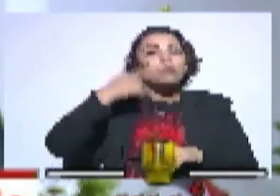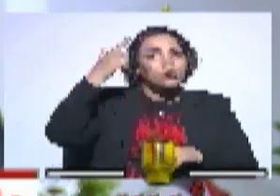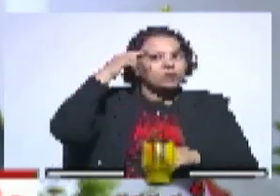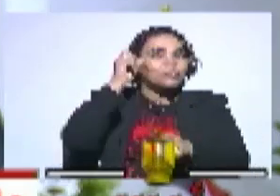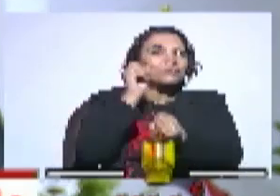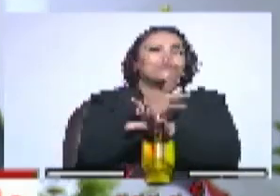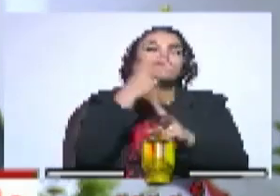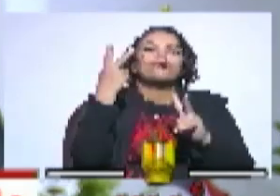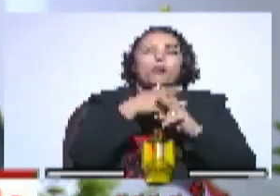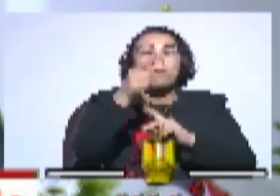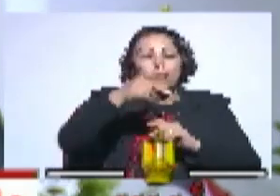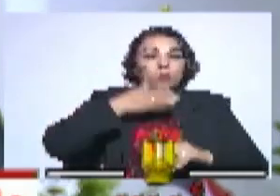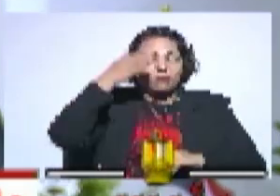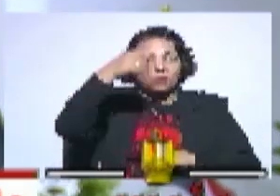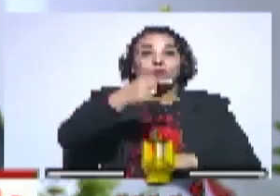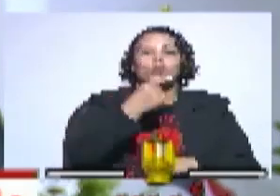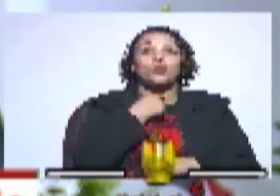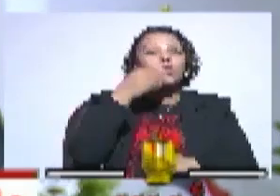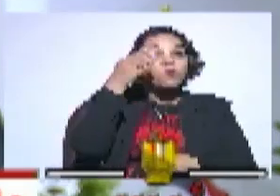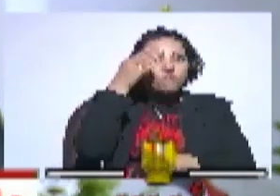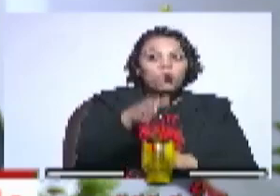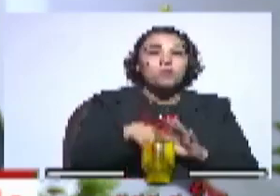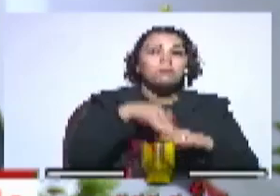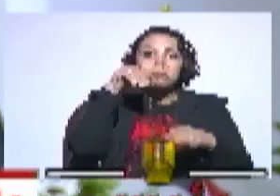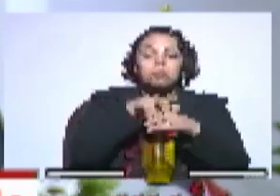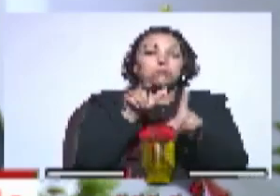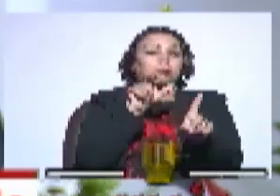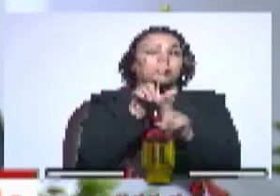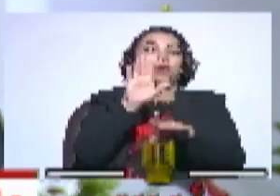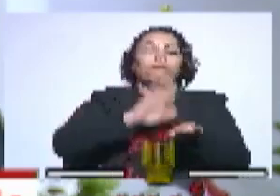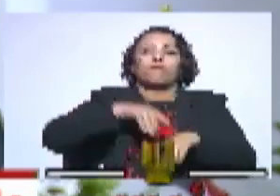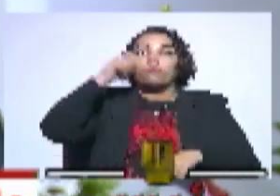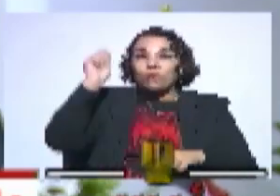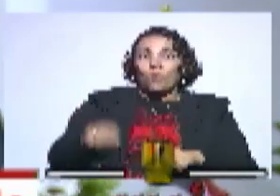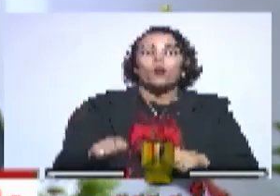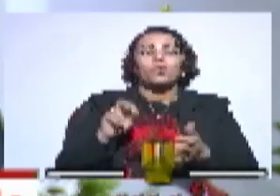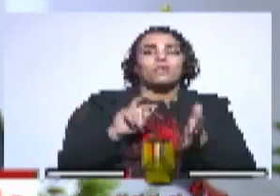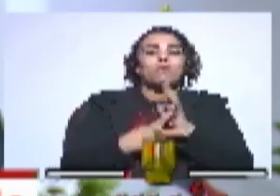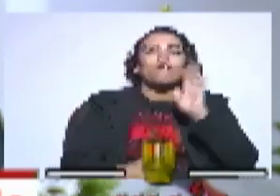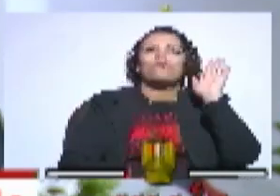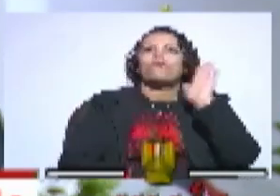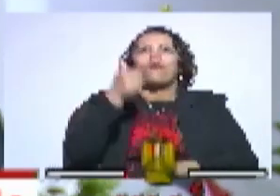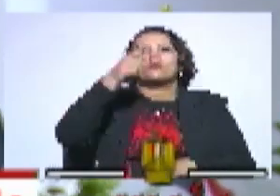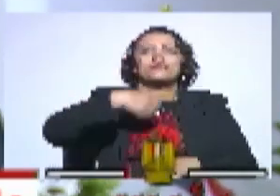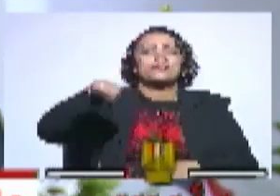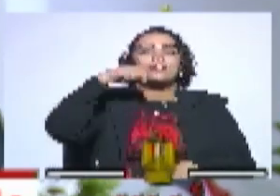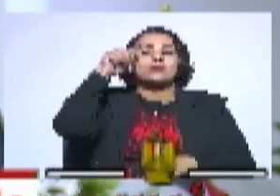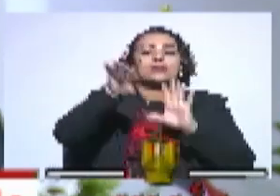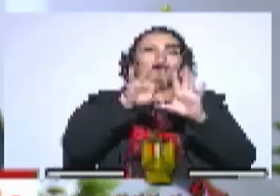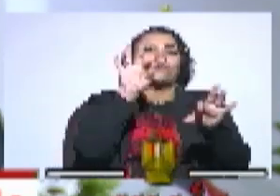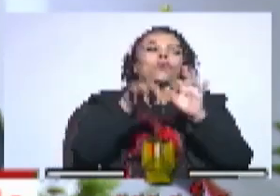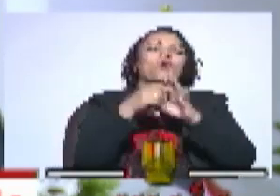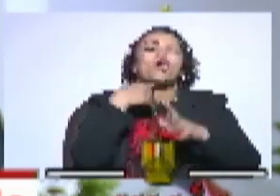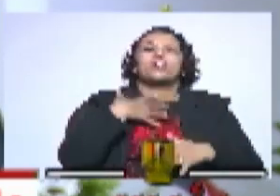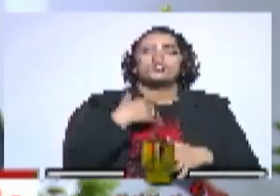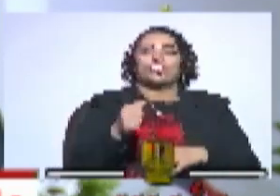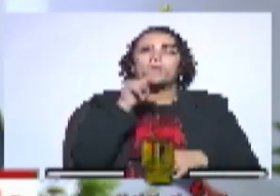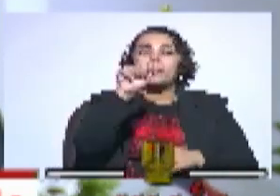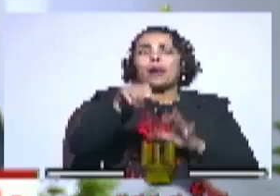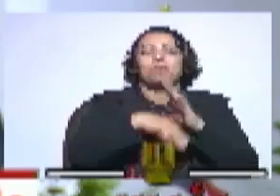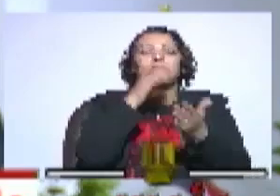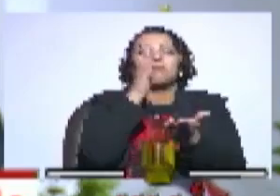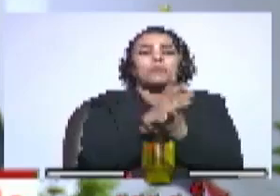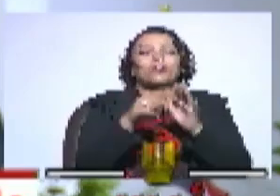شعبية إن حضرتك تنزل وتدلب صوتك، وصوتك ده يكون مؤمن عليه من القضاء، ويفوز الرئيس اللي اخترتوه واللي أخذ ثقتكم واللي